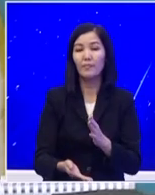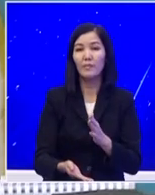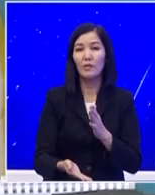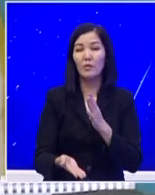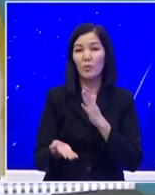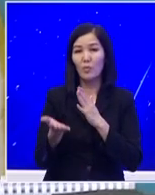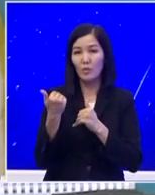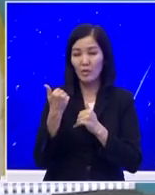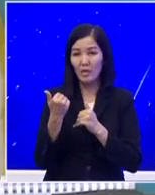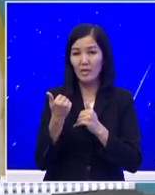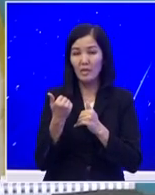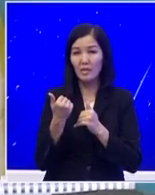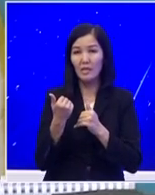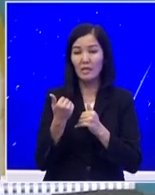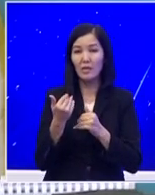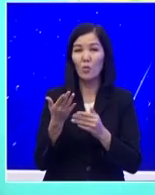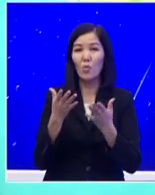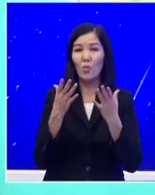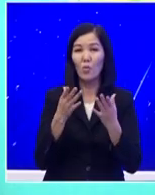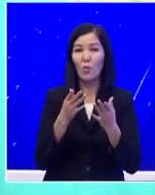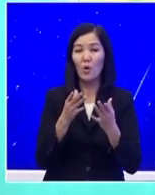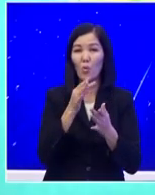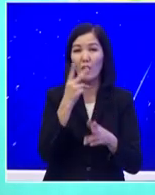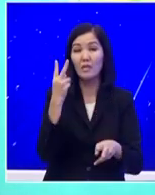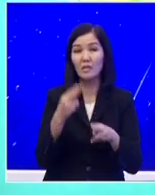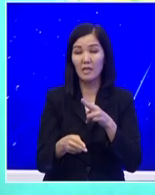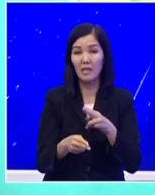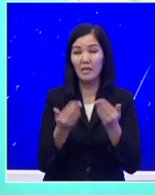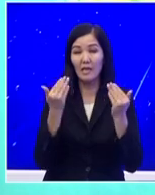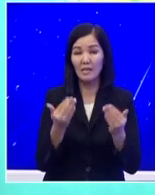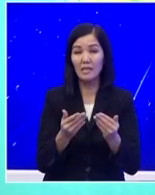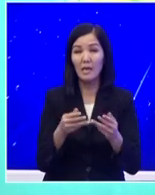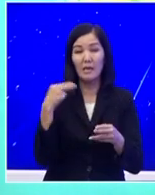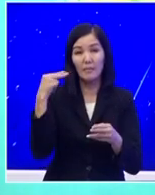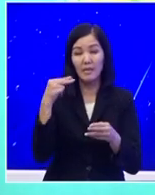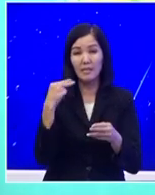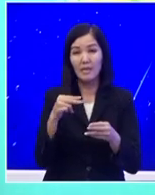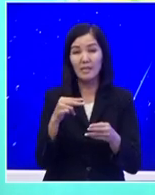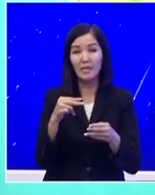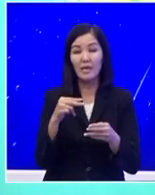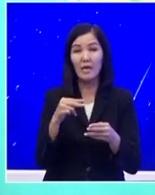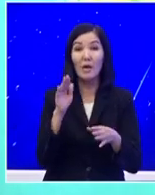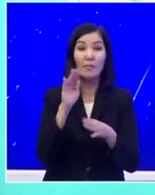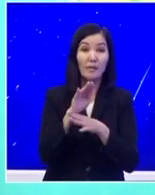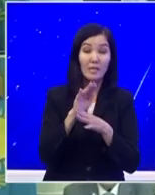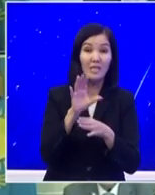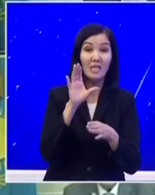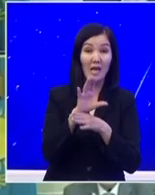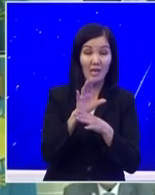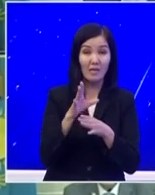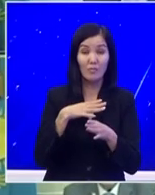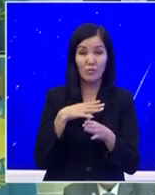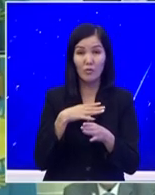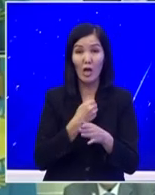ат ауыстырмайды қазақ. Қазір кадр ауыстырып, уақыт жоғалтатын кез емес. Президент үкіметке ренішін жасырмады, десе де